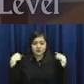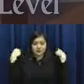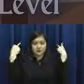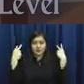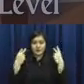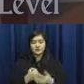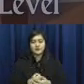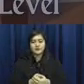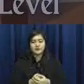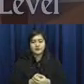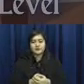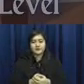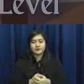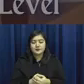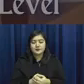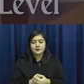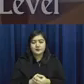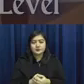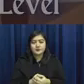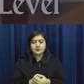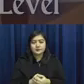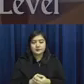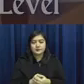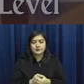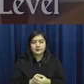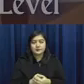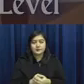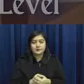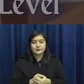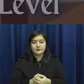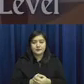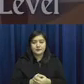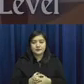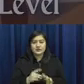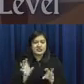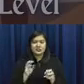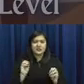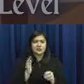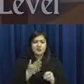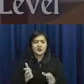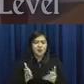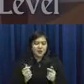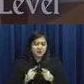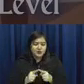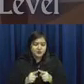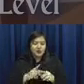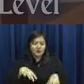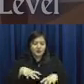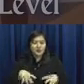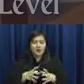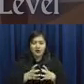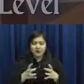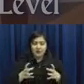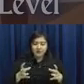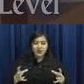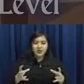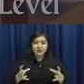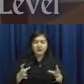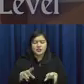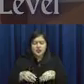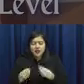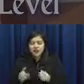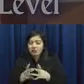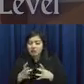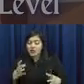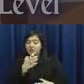see, wala po naman siguro sa inyo, mga kapatid, wala po sa inyo ang magpapagod para lang sa wala. Sir Rudy, papayag ka bang magpagod para